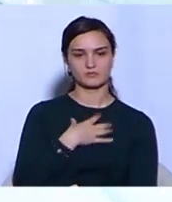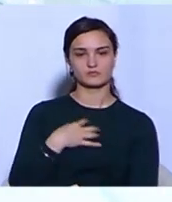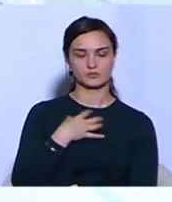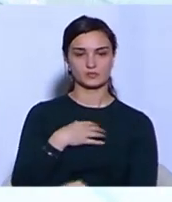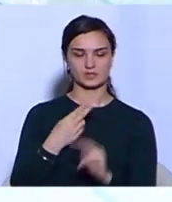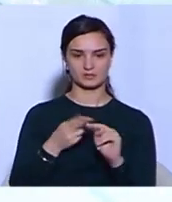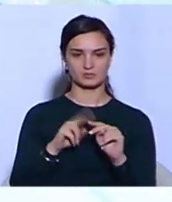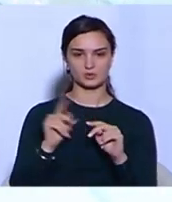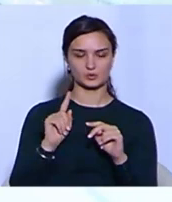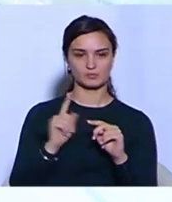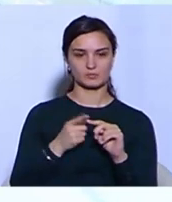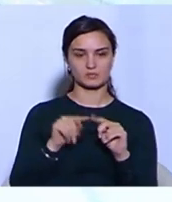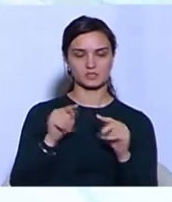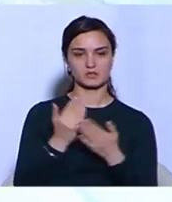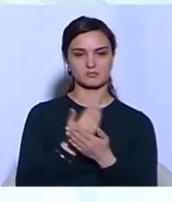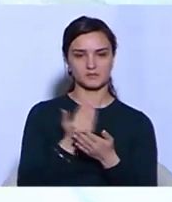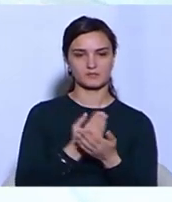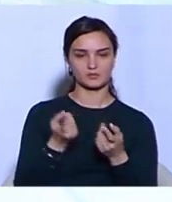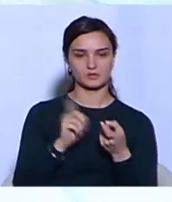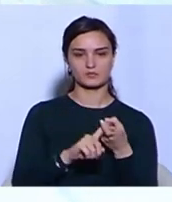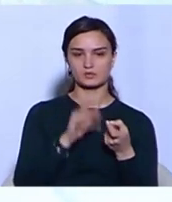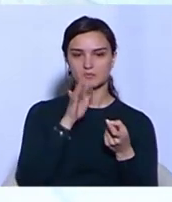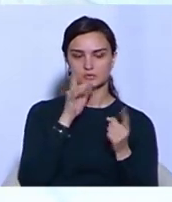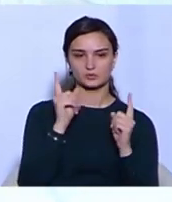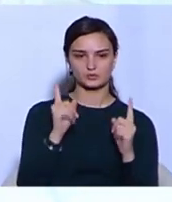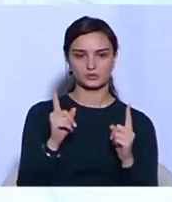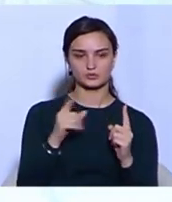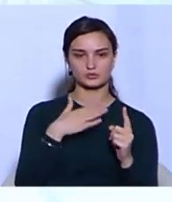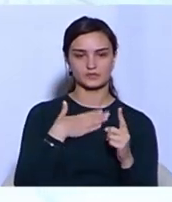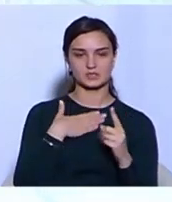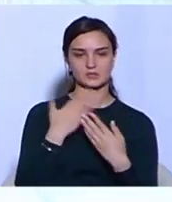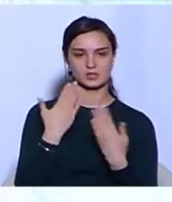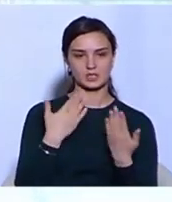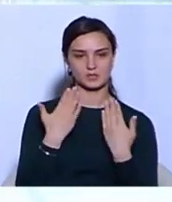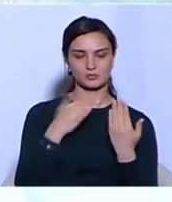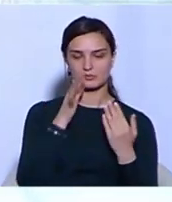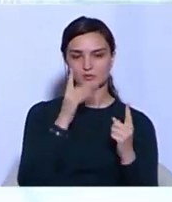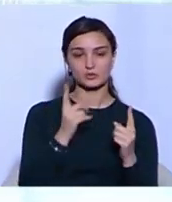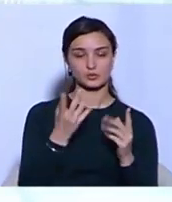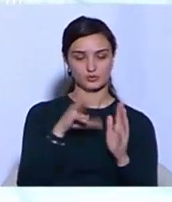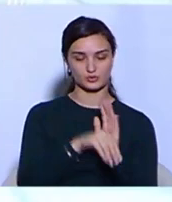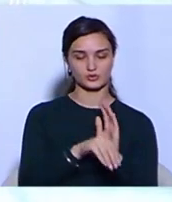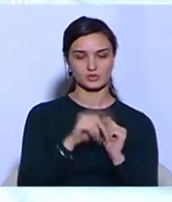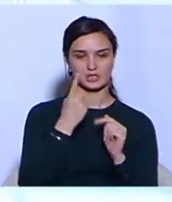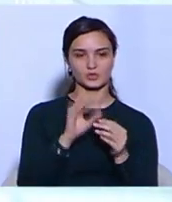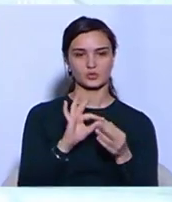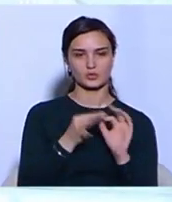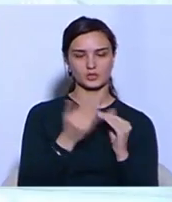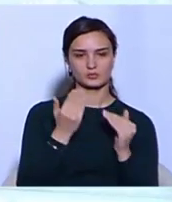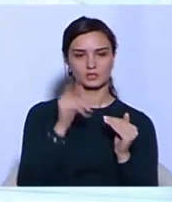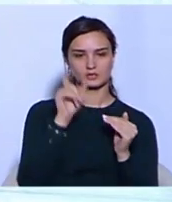მნიშვნელოვანია იმიტომ, რომ ეს ამბავი უკავშირდება დროს და ჩვენს დამოკიდებულებას დროში ერთი